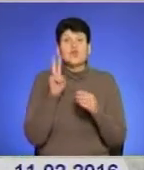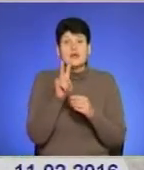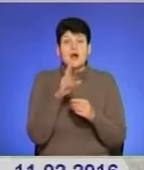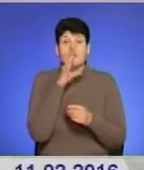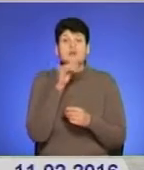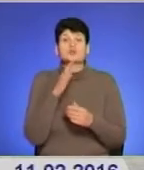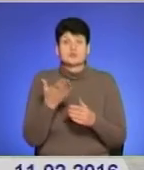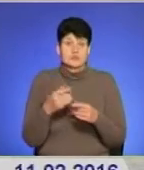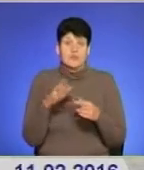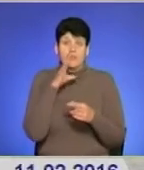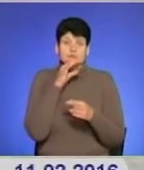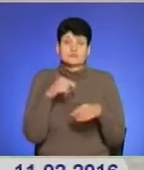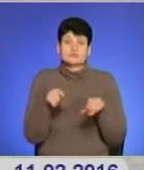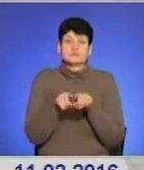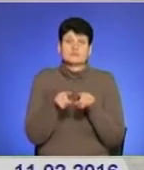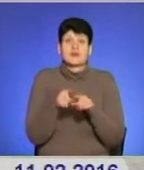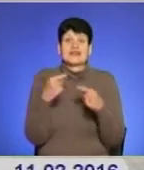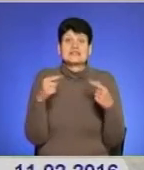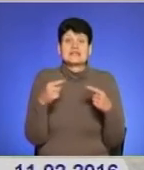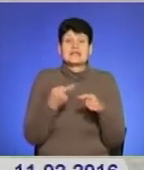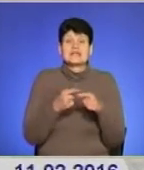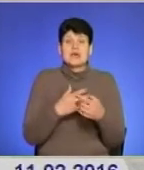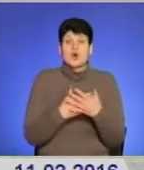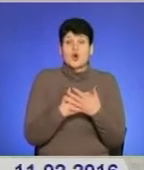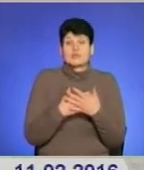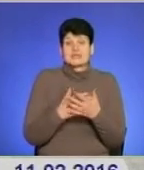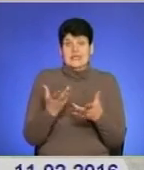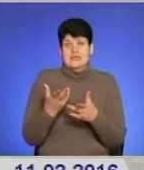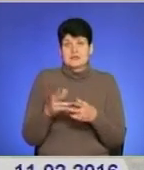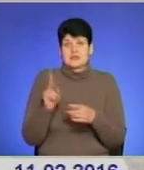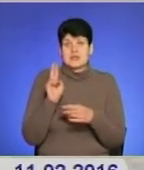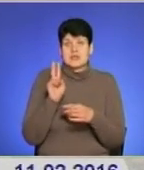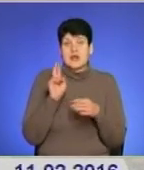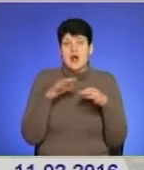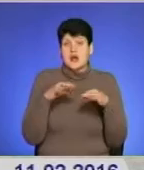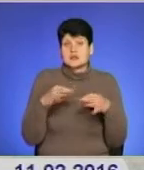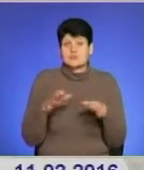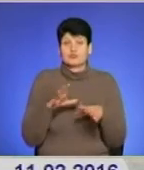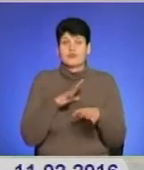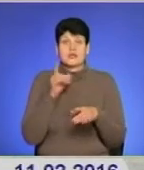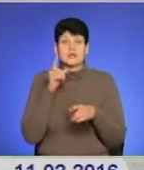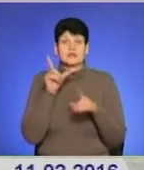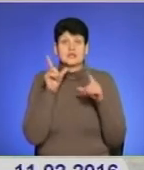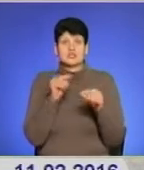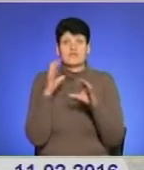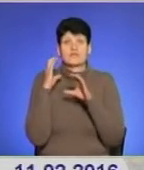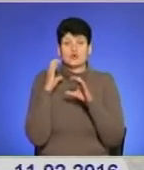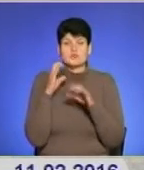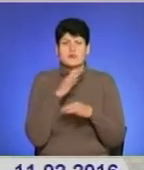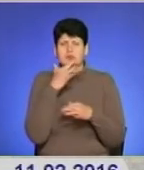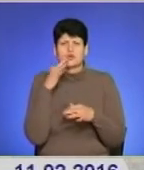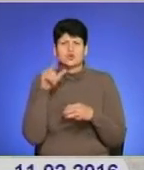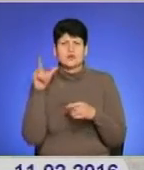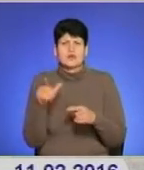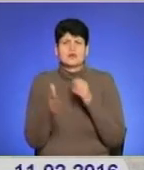В маршрутках так само. Ну, яка різниця? Це є громадський транспорт. І деколи їдеш в автобусі, коли дуже багато людей, чи коли останній